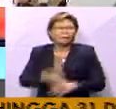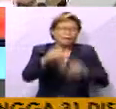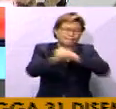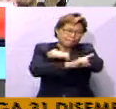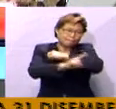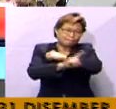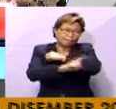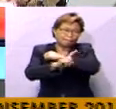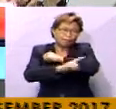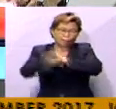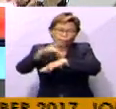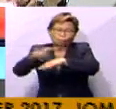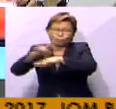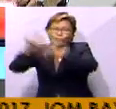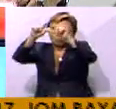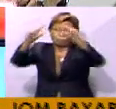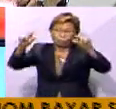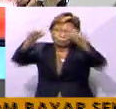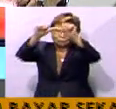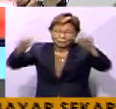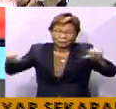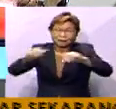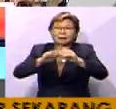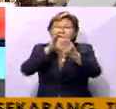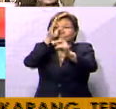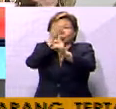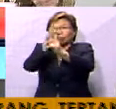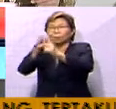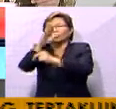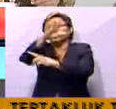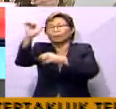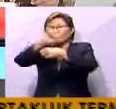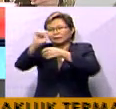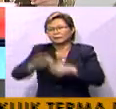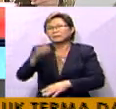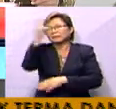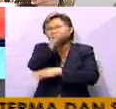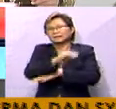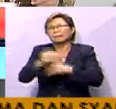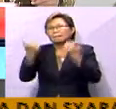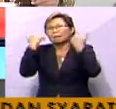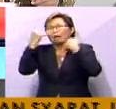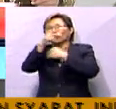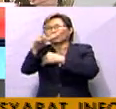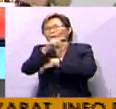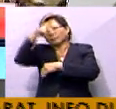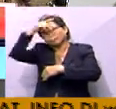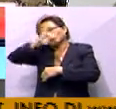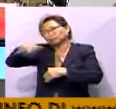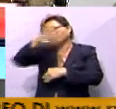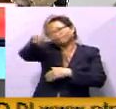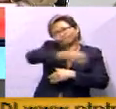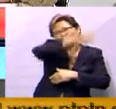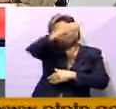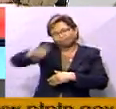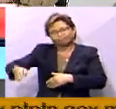Penalti dan notis pengosongan kuartus yang dikenakan terhadap lebih 500 penjawat awam dan pesara di Kuala Lumpur dan Putrajaya